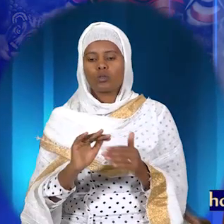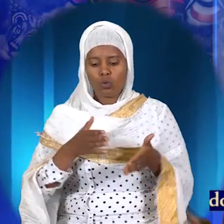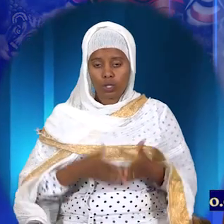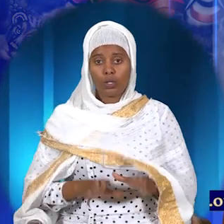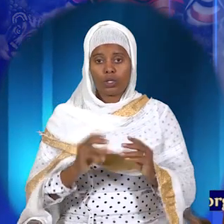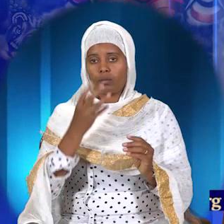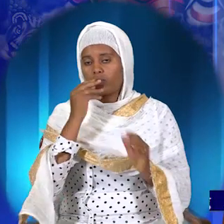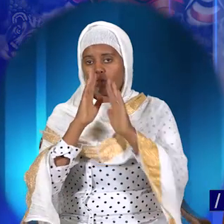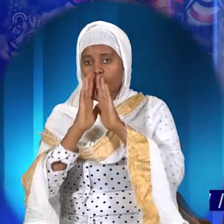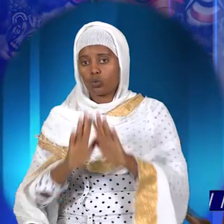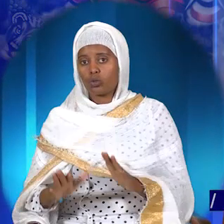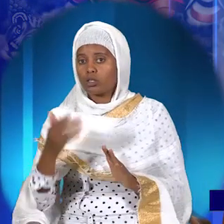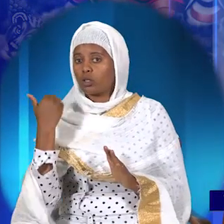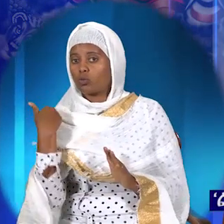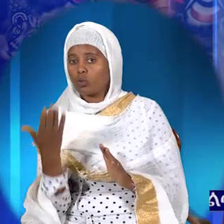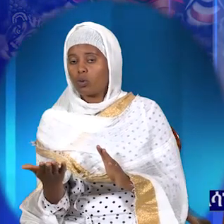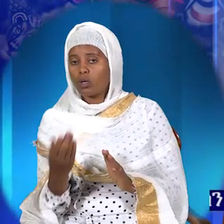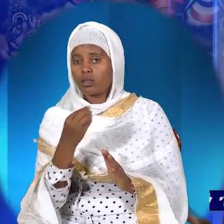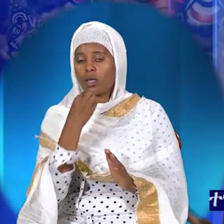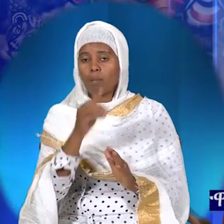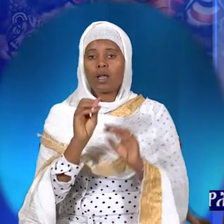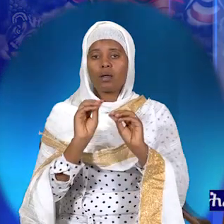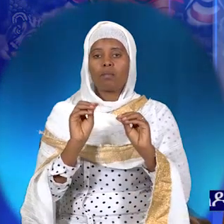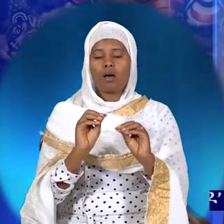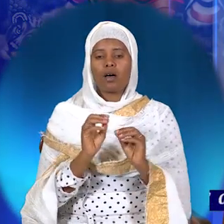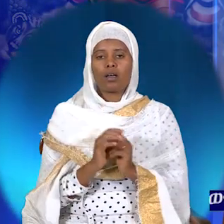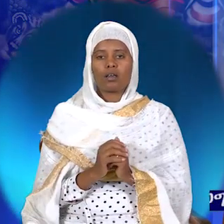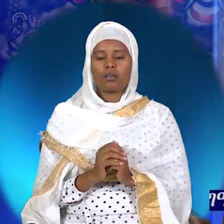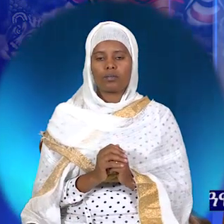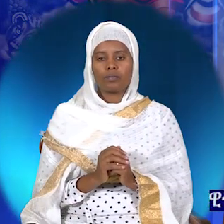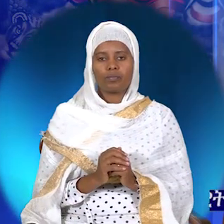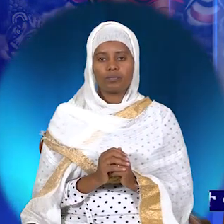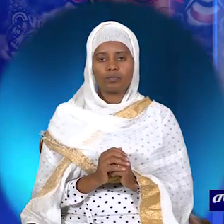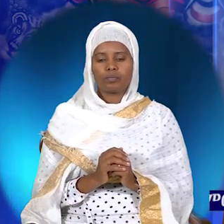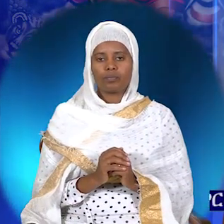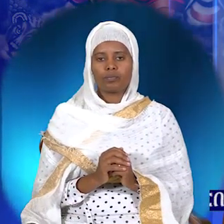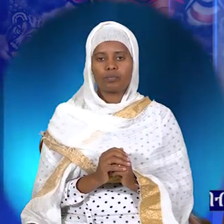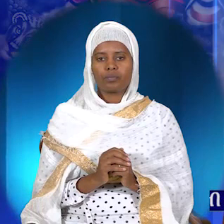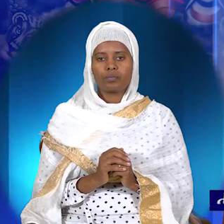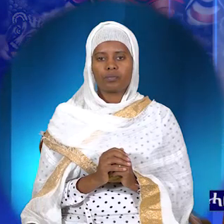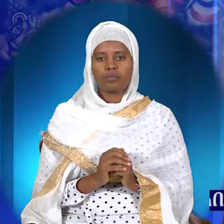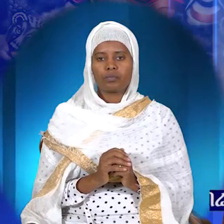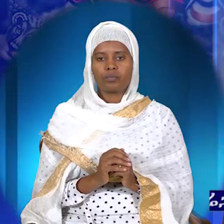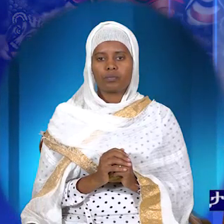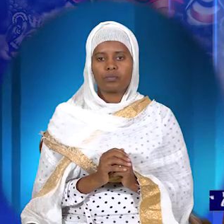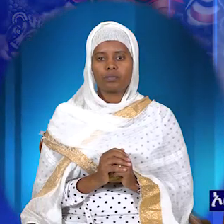እኳ እንተወለደ ንመንፈስ ቅዱስ እንተፅረፀ እንታይ ኢልናይና ግን ንምህር ወኢ ሃሎ ኣብ ኣሃተ ሰኣተ ወኢ